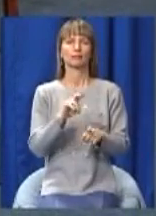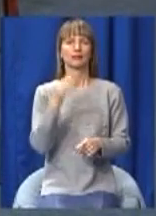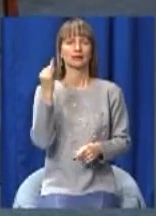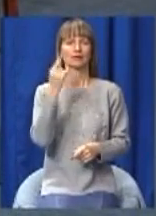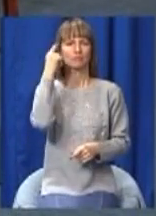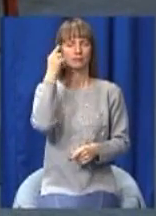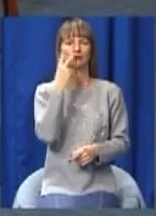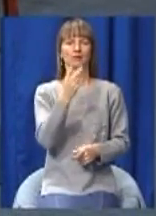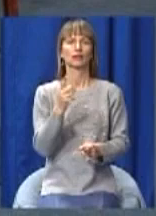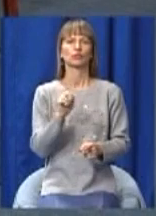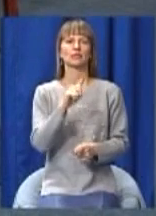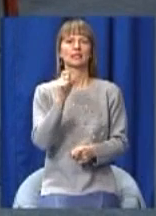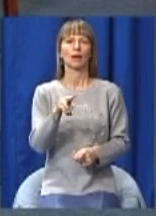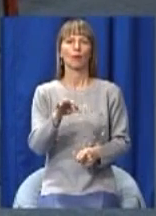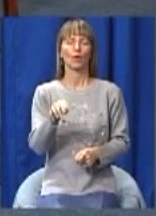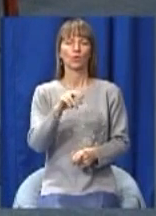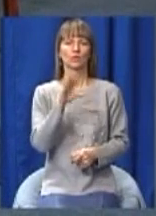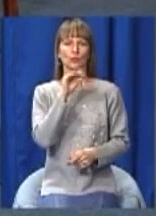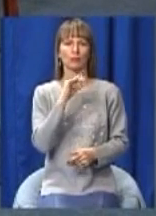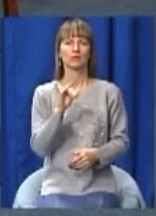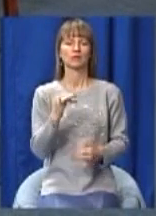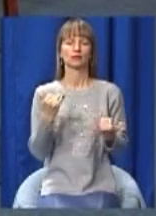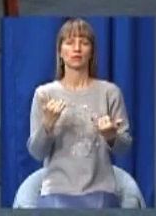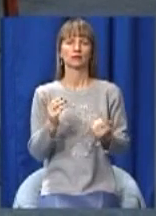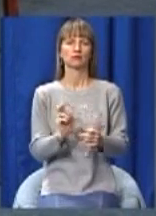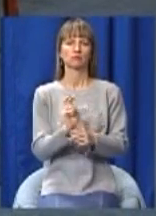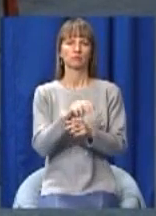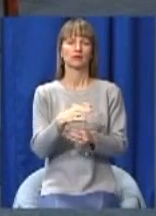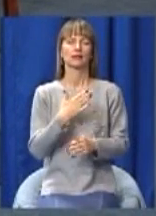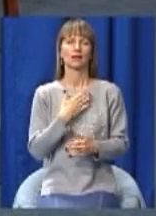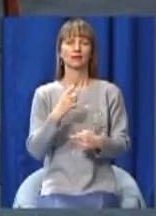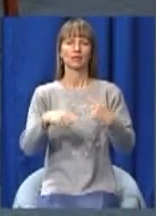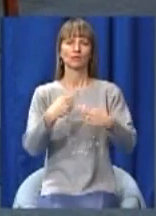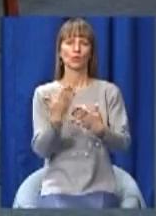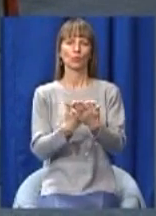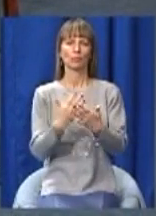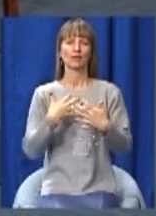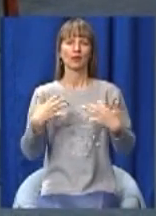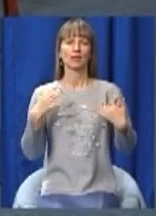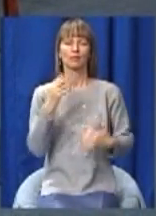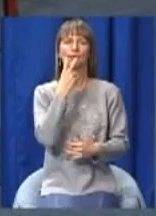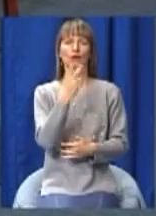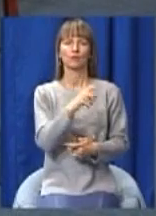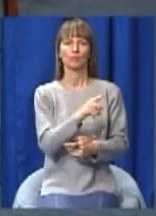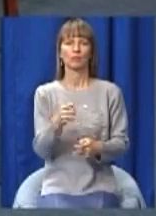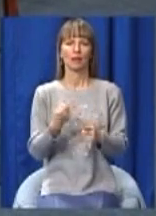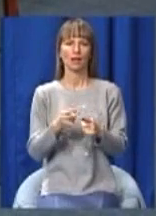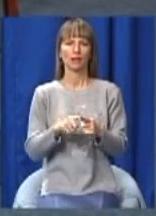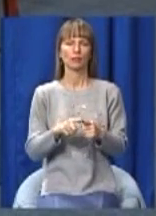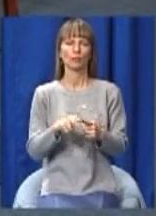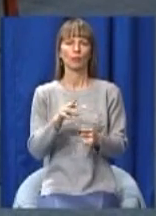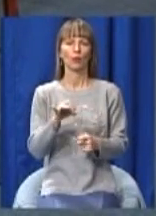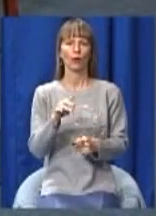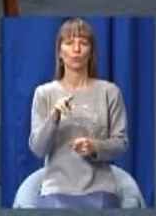тикало было поддаетесь это за порода сутки так и властно давайте по росту помада нашей наступай роботы уоррен и поддаемся против породу трушке